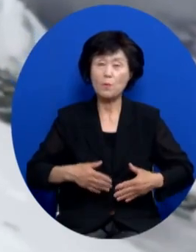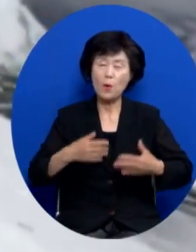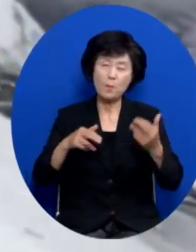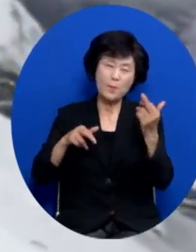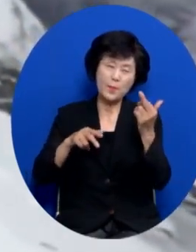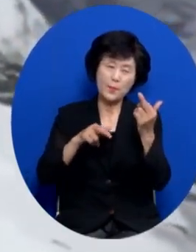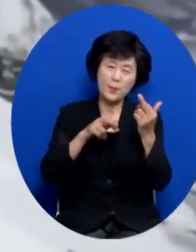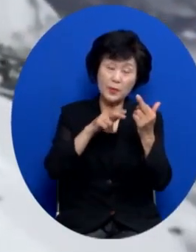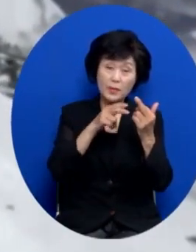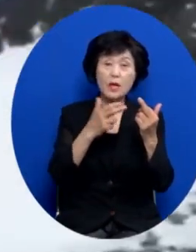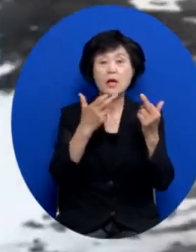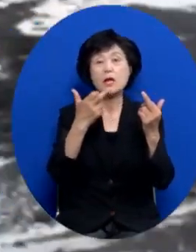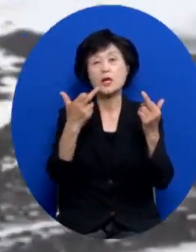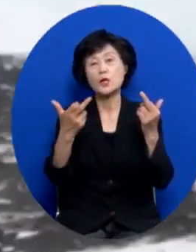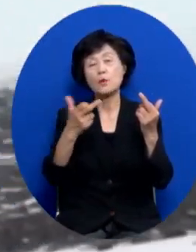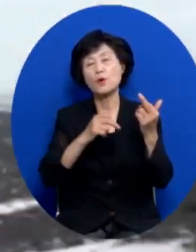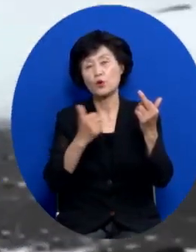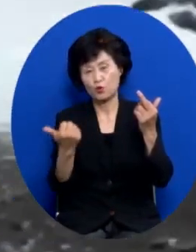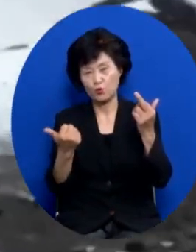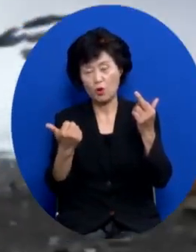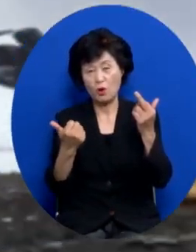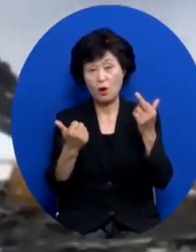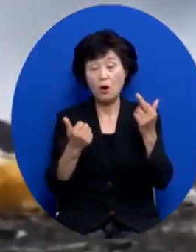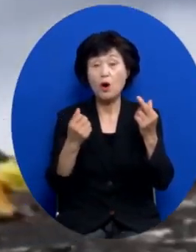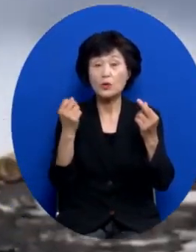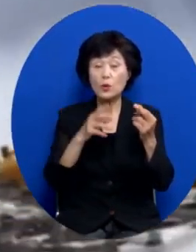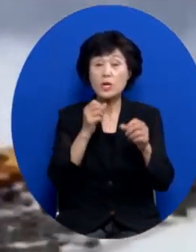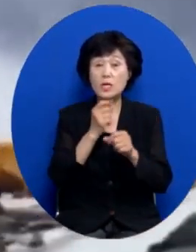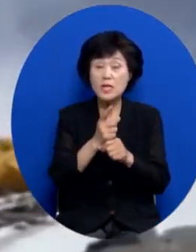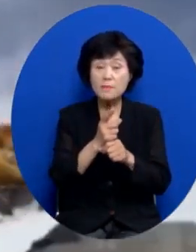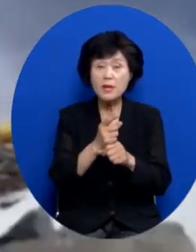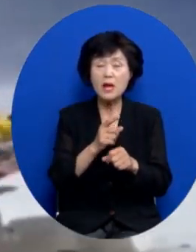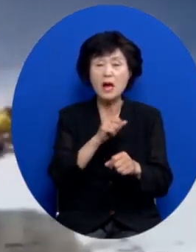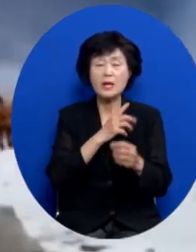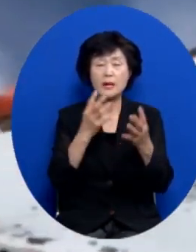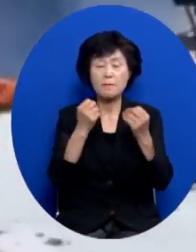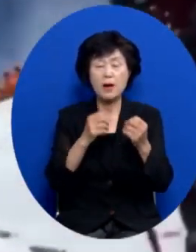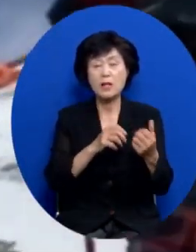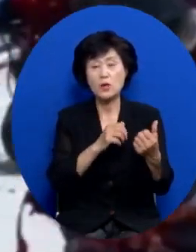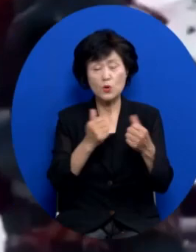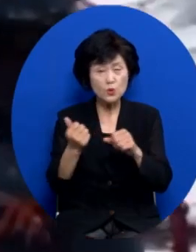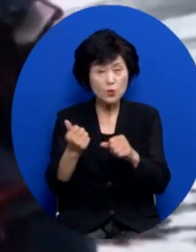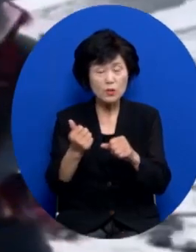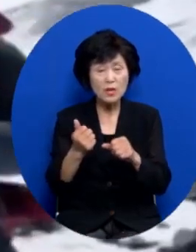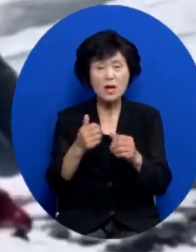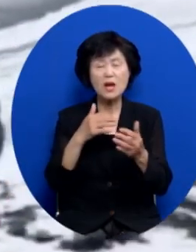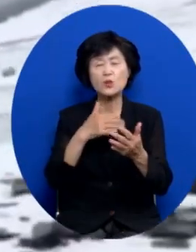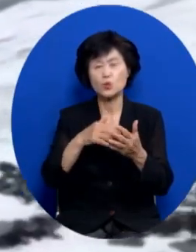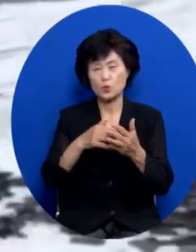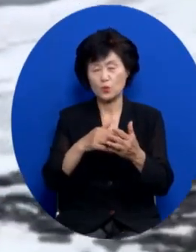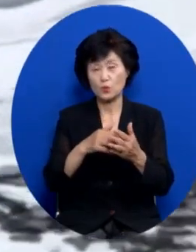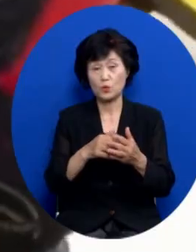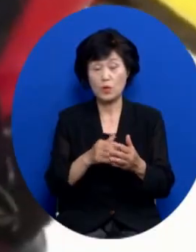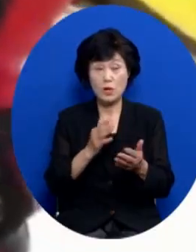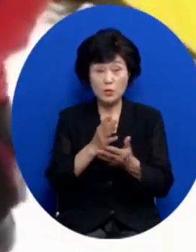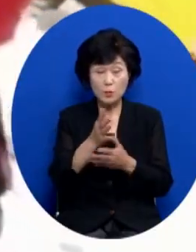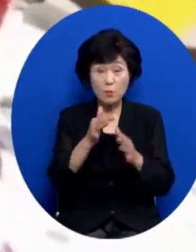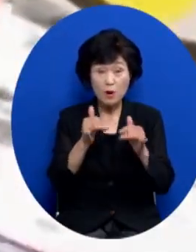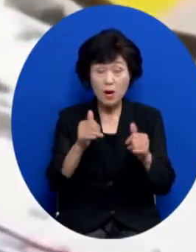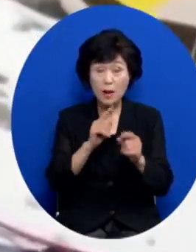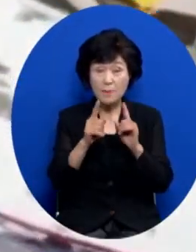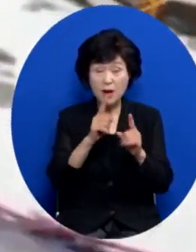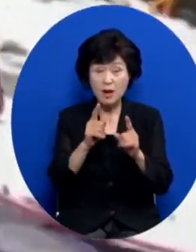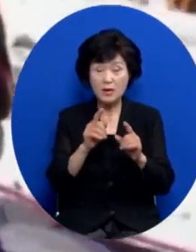시즌에만 17명이 숨진 것으로 나타나면서 이미 최다 사망자 기록과 동률을 이뤘는데요. 전문가들은